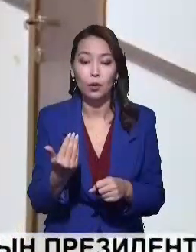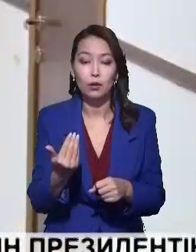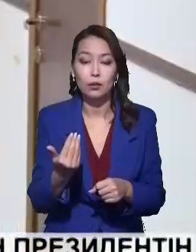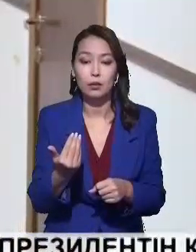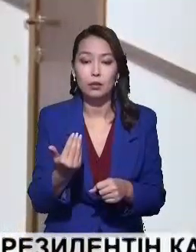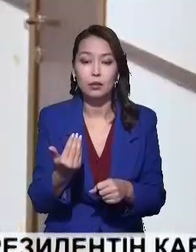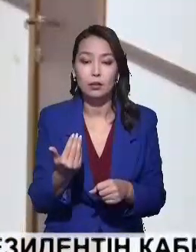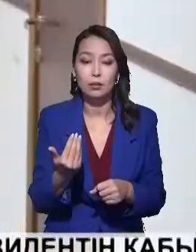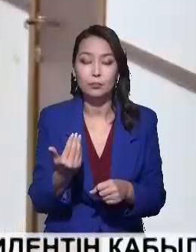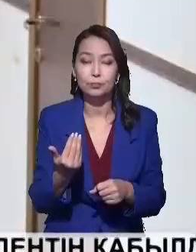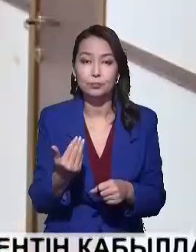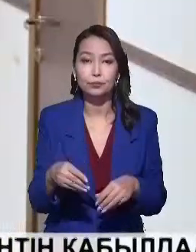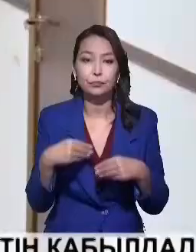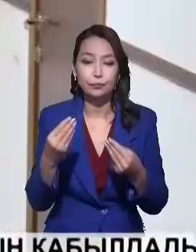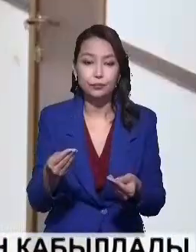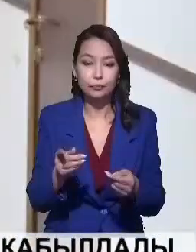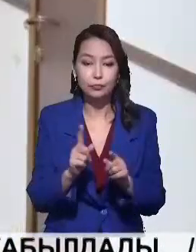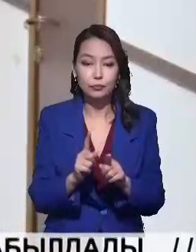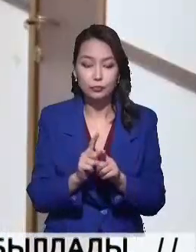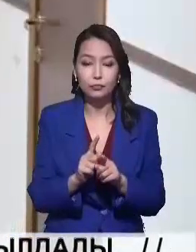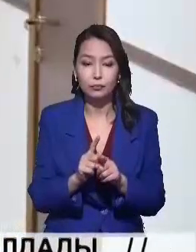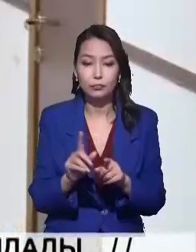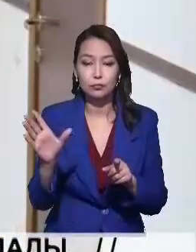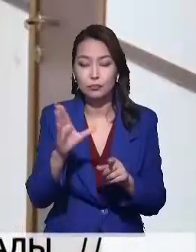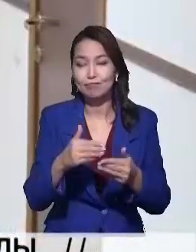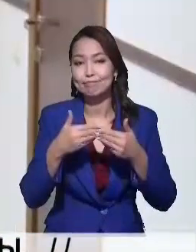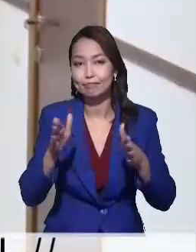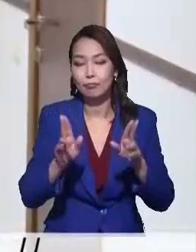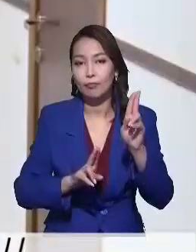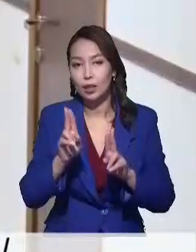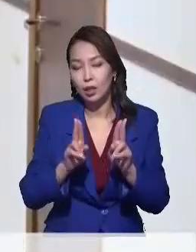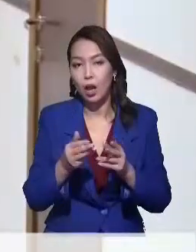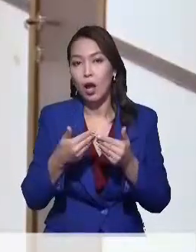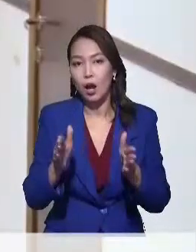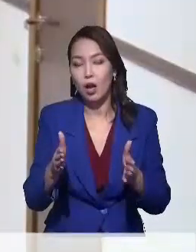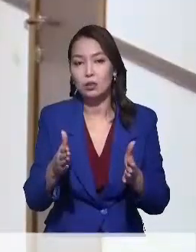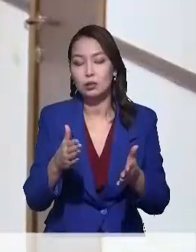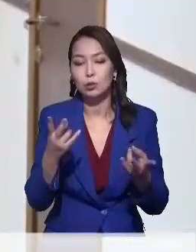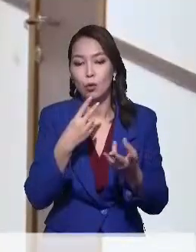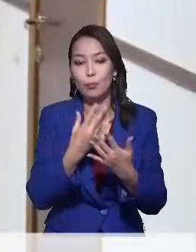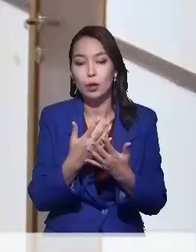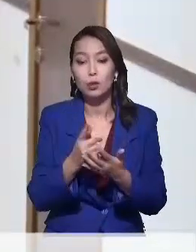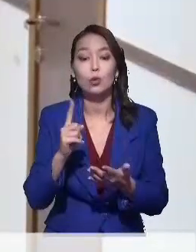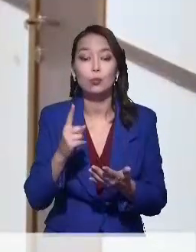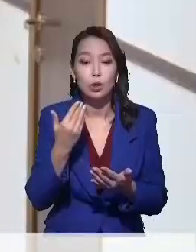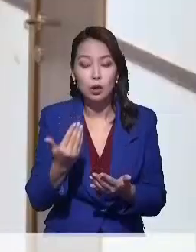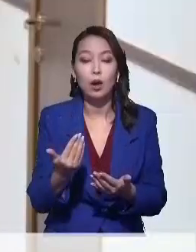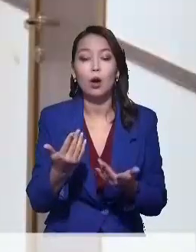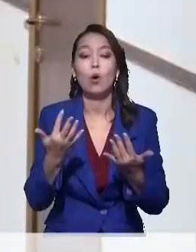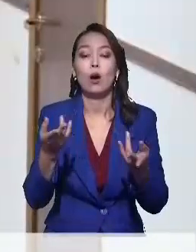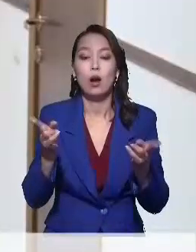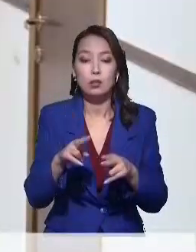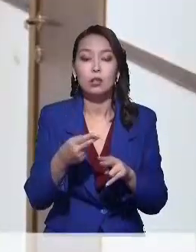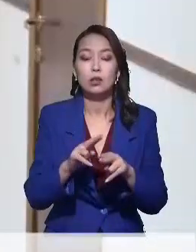тәртіптер берілетін гарантиялар бәрі ашық болу керек. Егер де келетін болса инвестор, неге ақшаны салады, сол